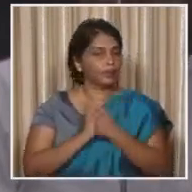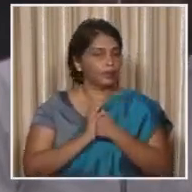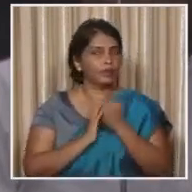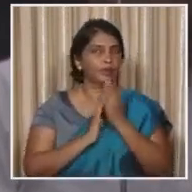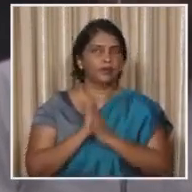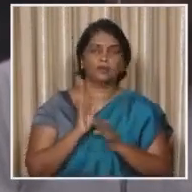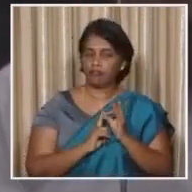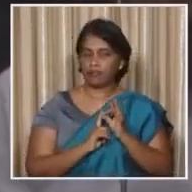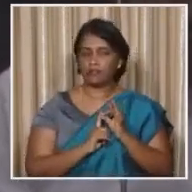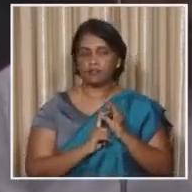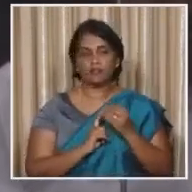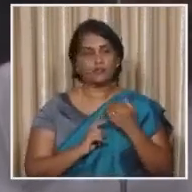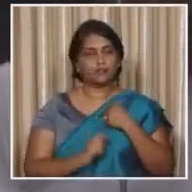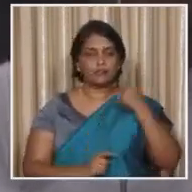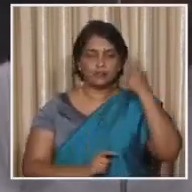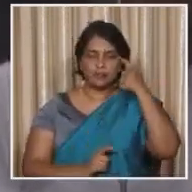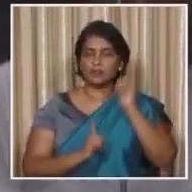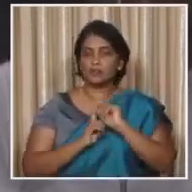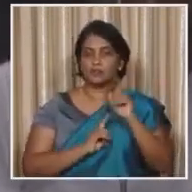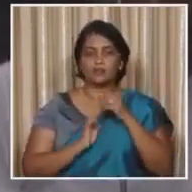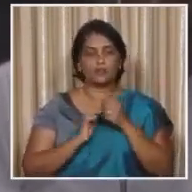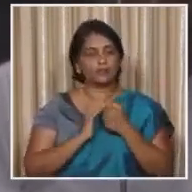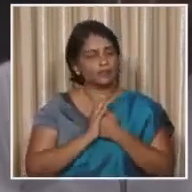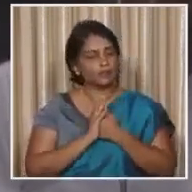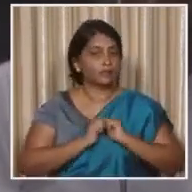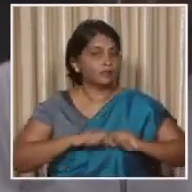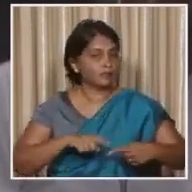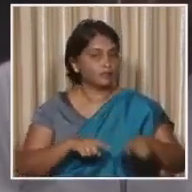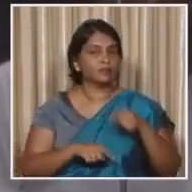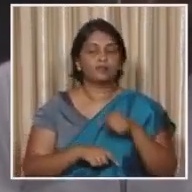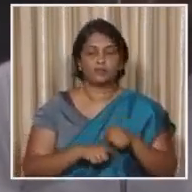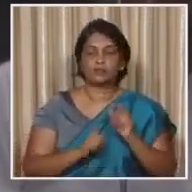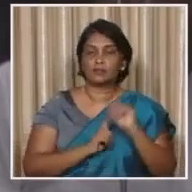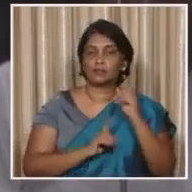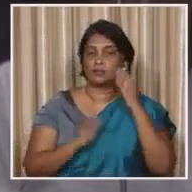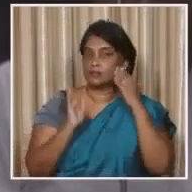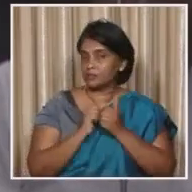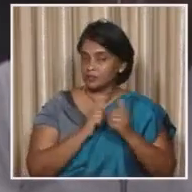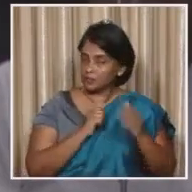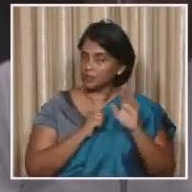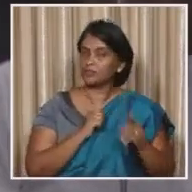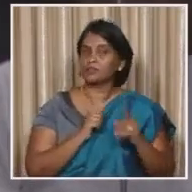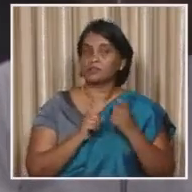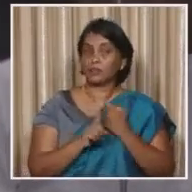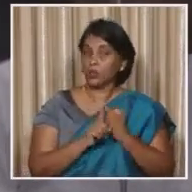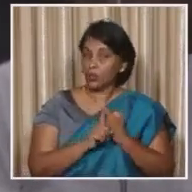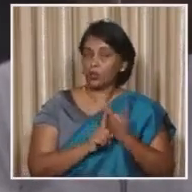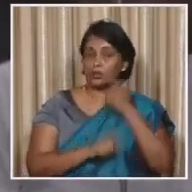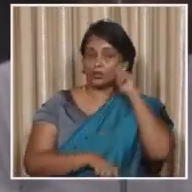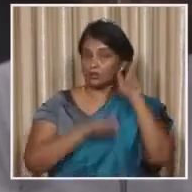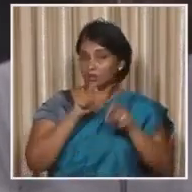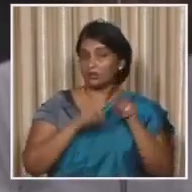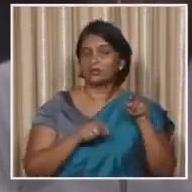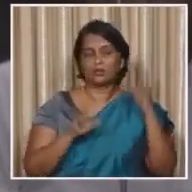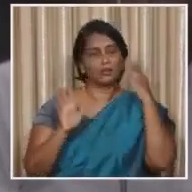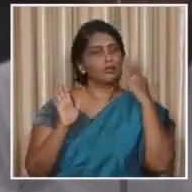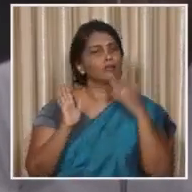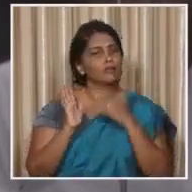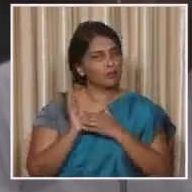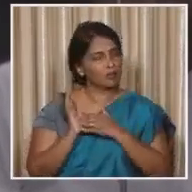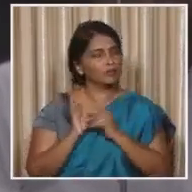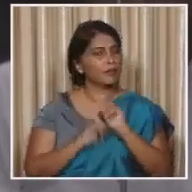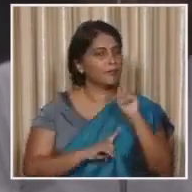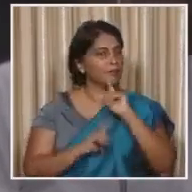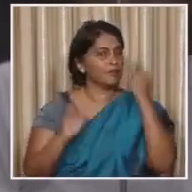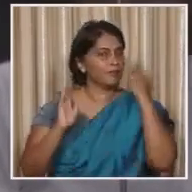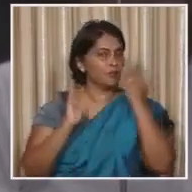මුලාසන ආරූඪ මන්ත්‍රීතුමනි අපි හිතනවා මේ සභාවේ ගරුත්වය, මේ සභාවේ පැවැත්ම, මේ සභාව දිහා බලාගෙන ඉන්න කෝටි ගණනක මහජනයා කෙරෙහි මේ